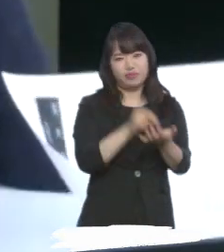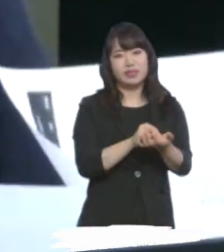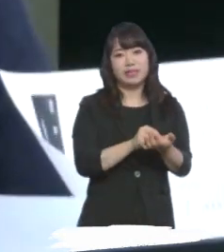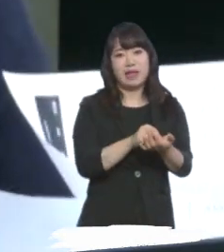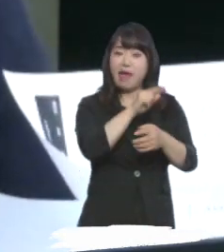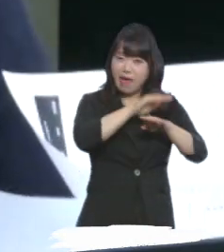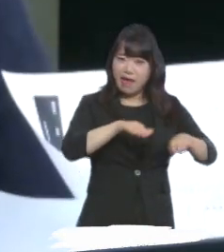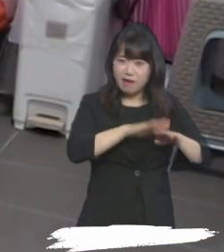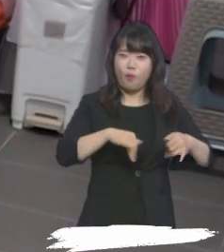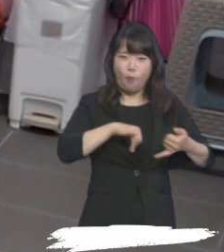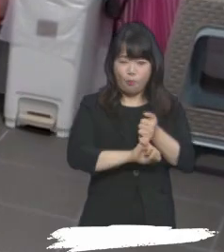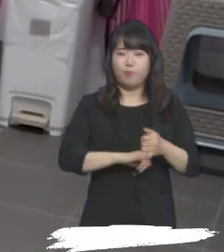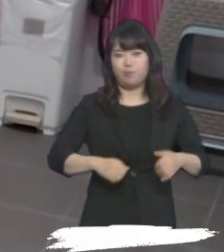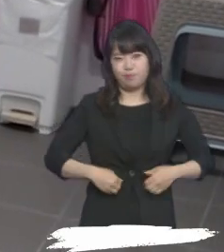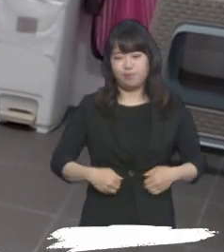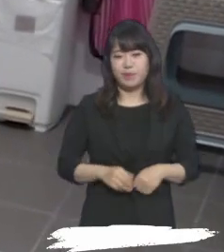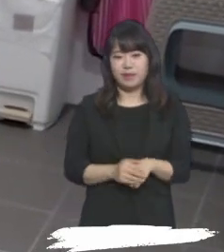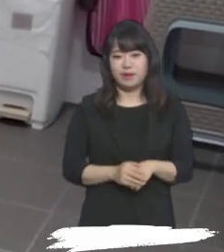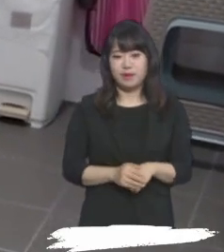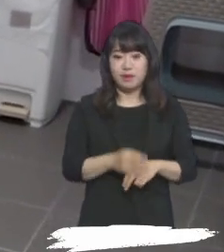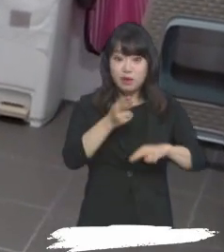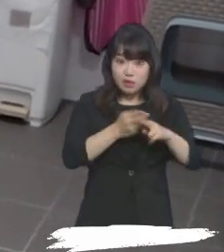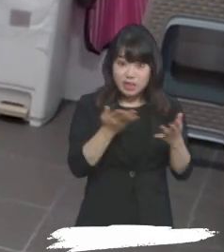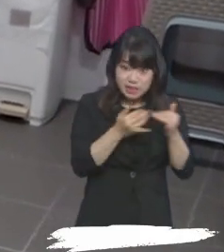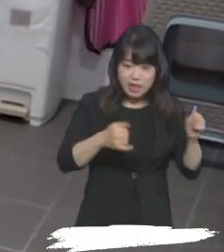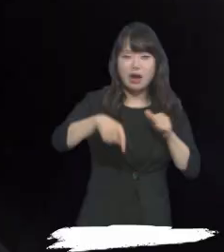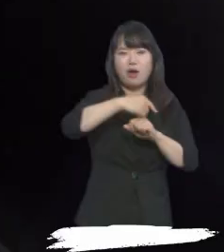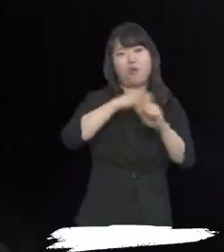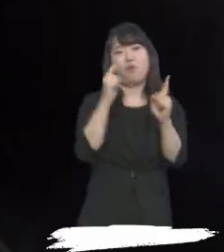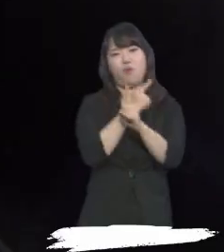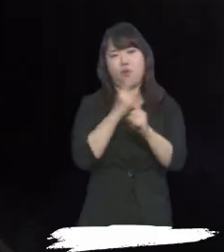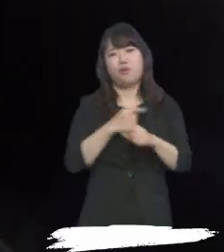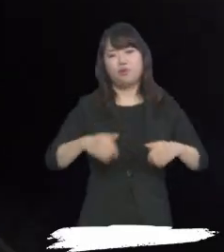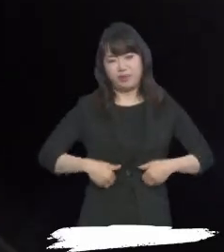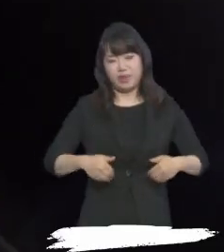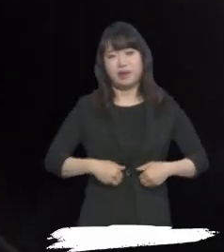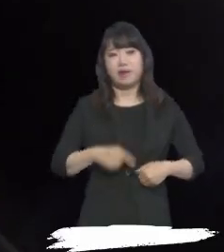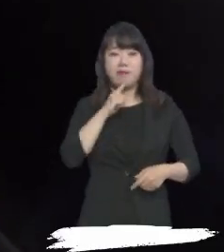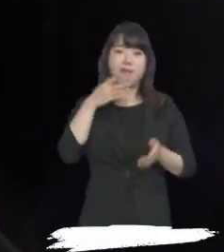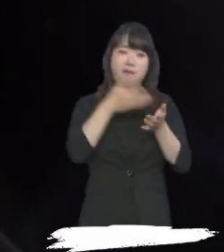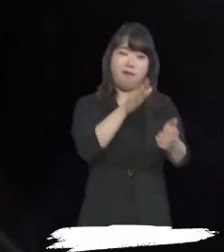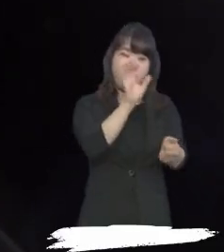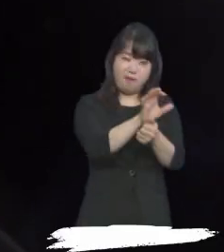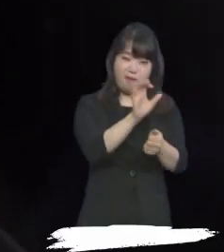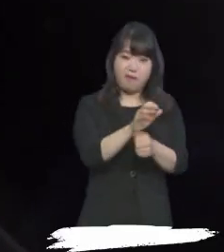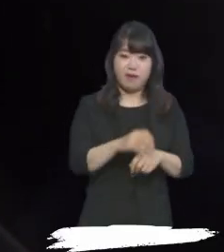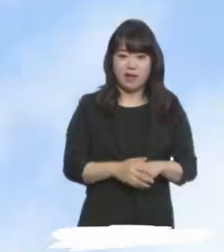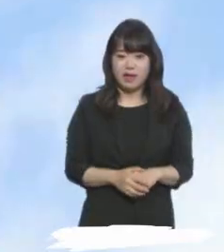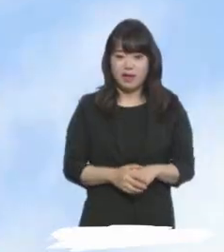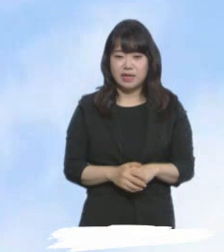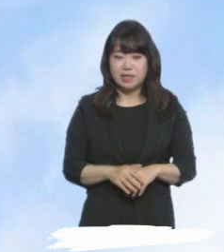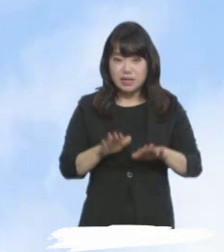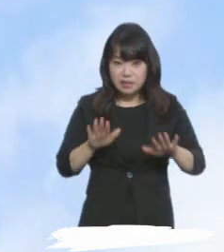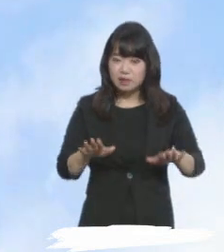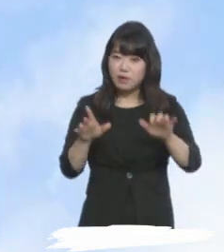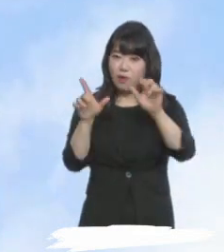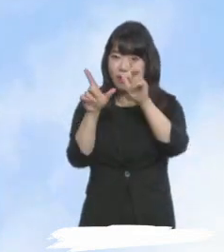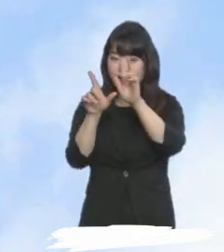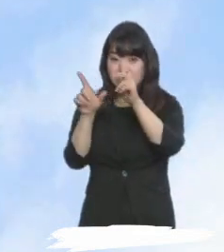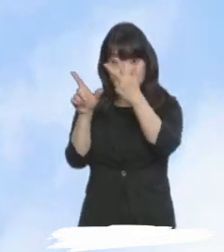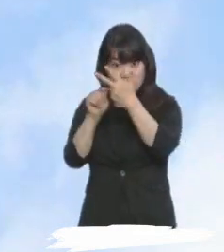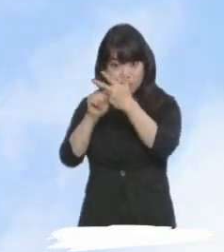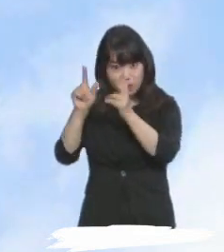마련을 하셔야 돼요. 조리사의 근무 환경 개선이 필요하다는 의견이 이어지는 가운데 이르면 오는 7월